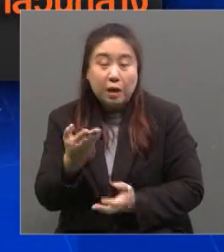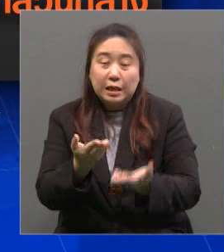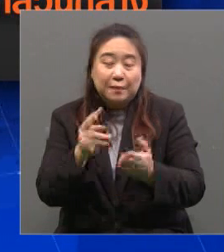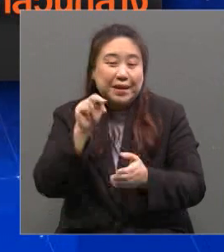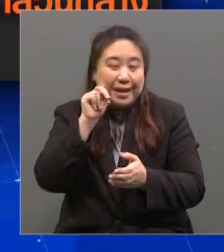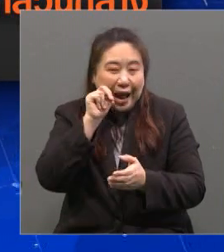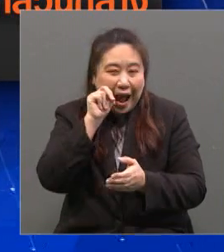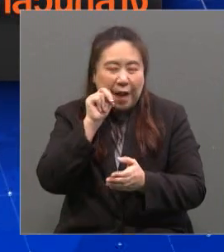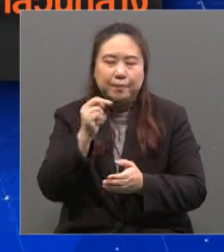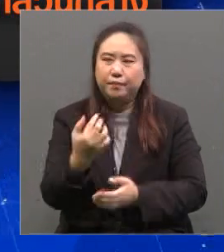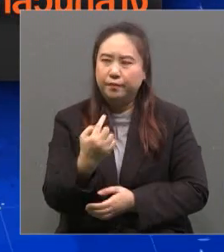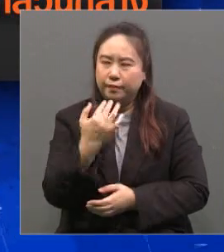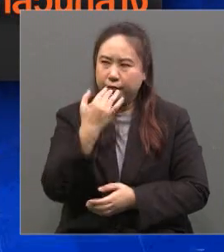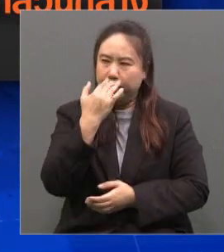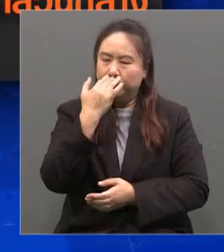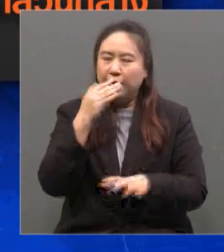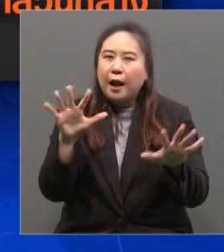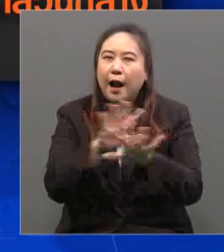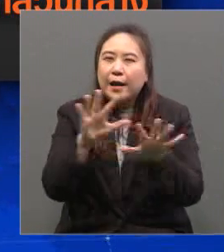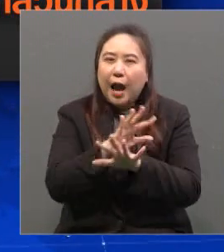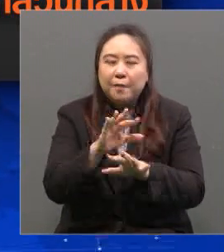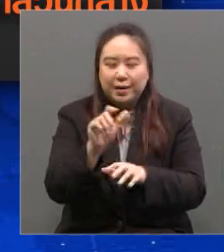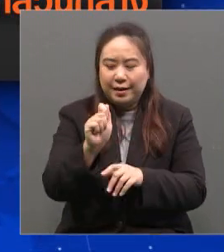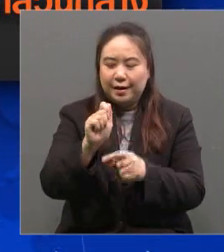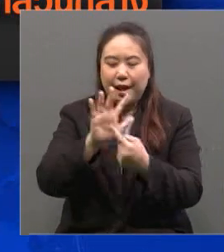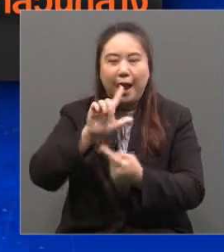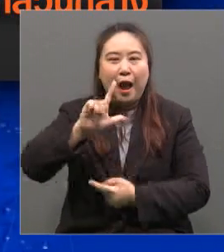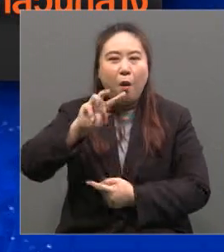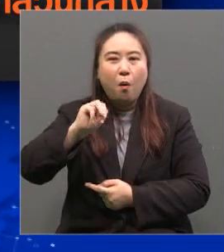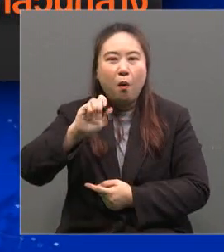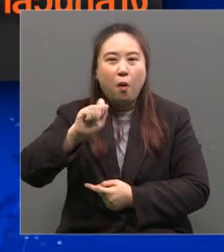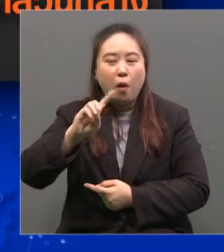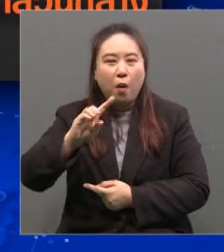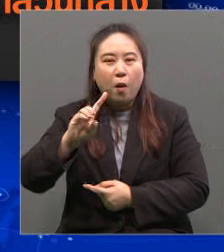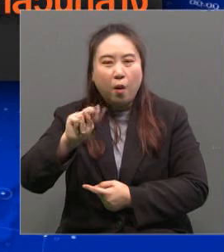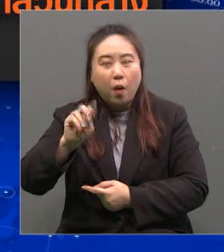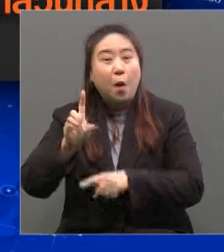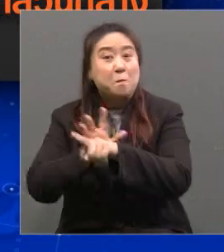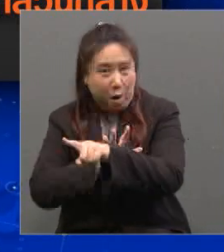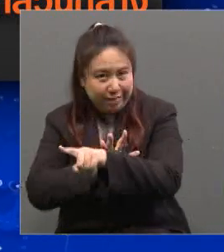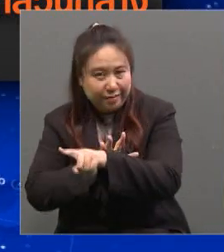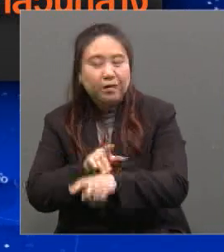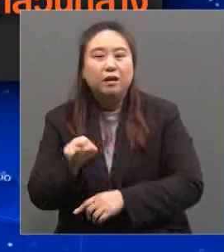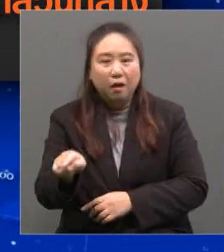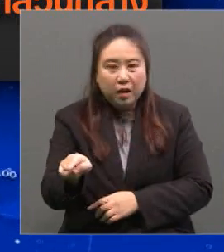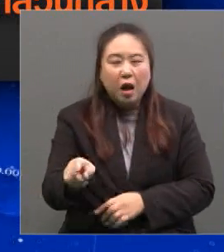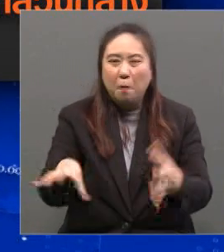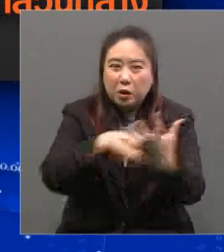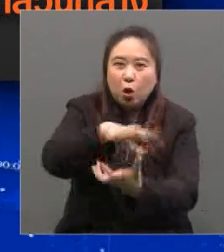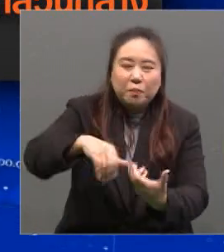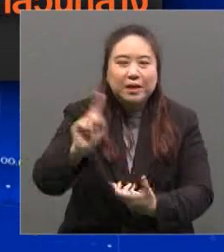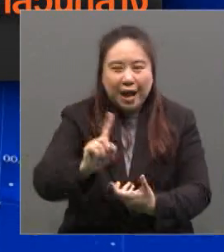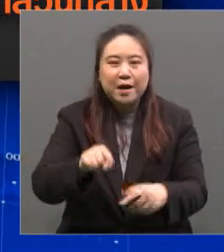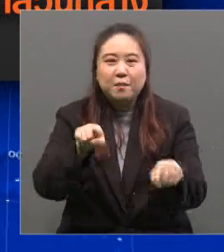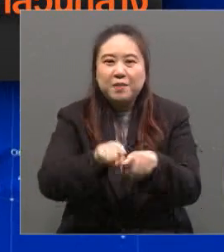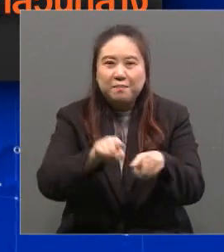สมีกลิ่นคล้ายๆกับอัลมอนด์มักใช้สกัดแร่แล้วก็อยู่ในยาฆ่าแมลงอันตรายถึงตายเช่นเดียวกันค่ะ